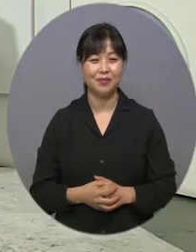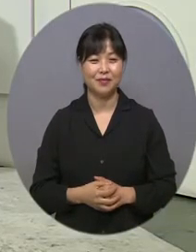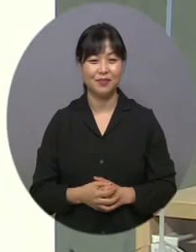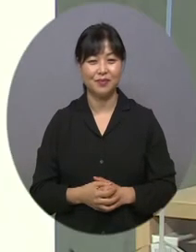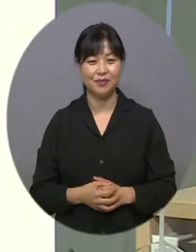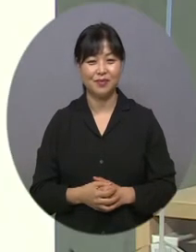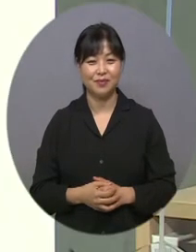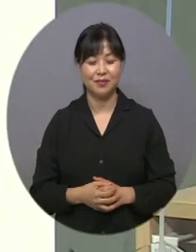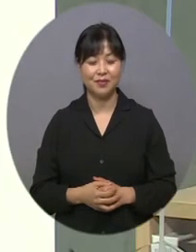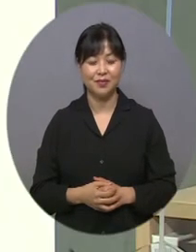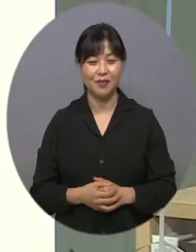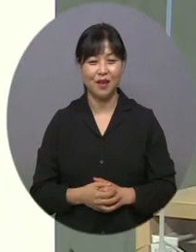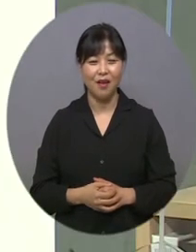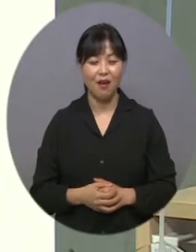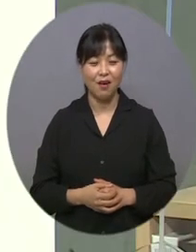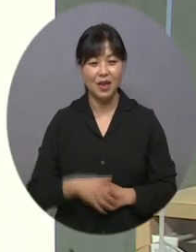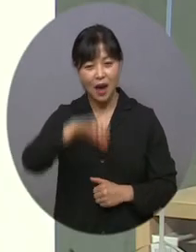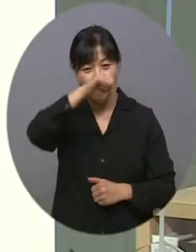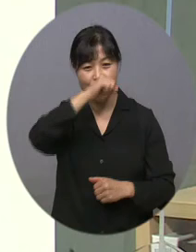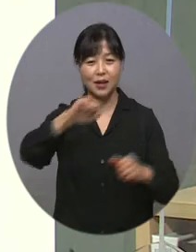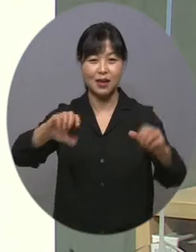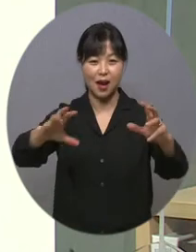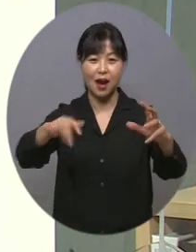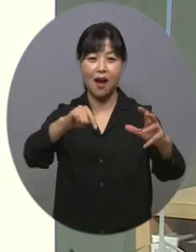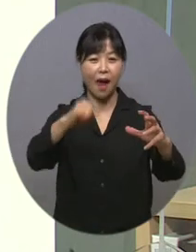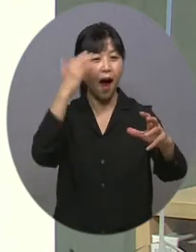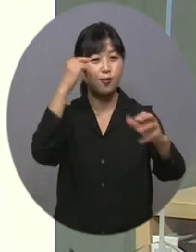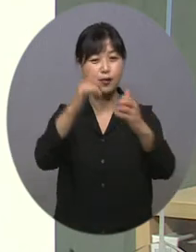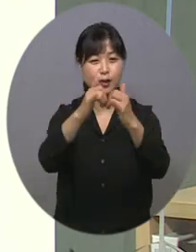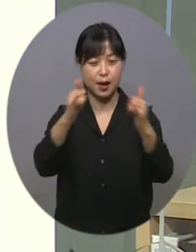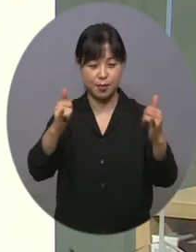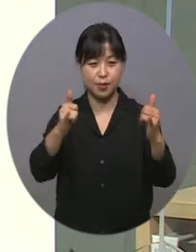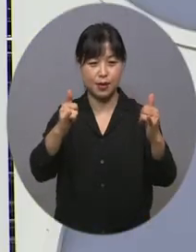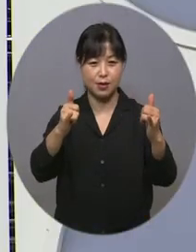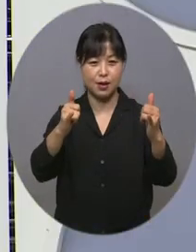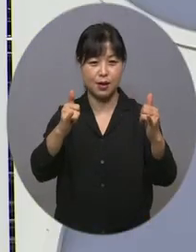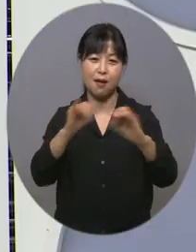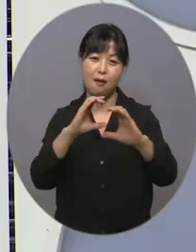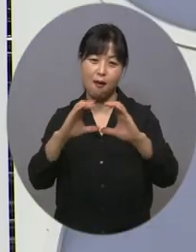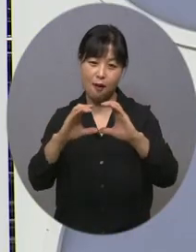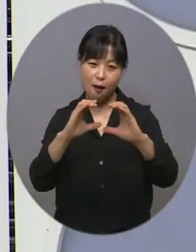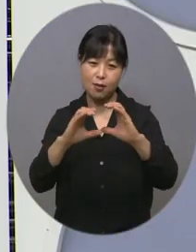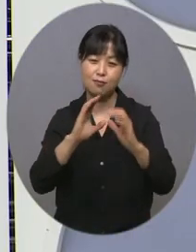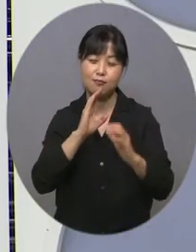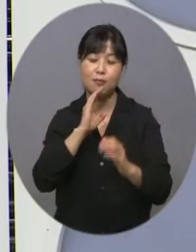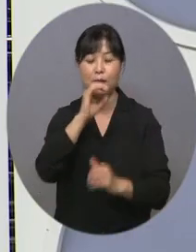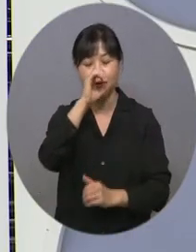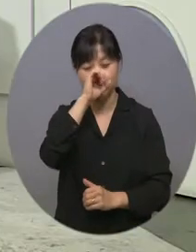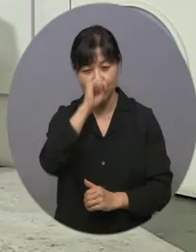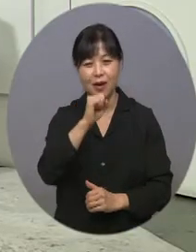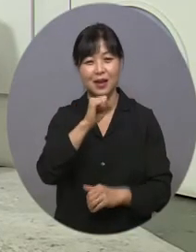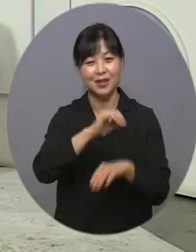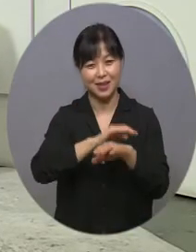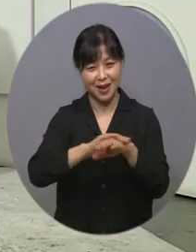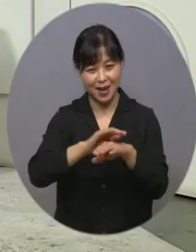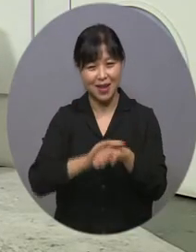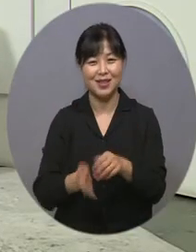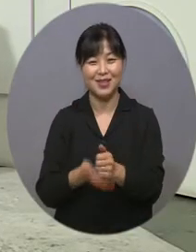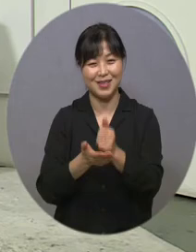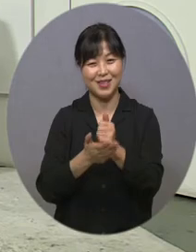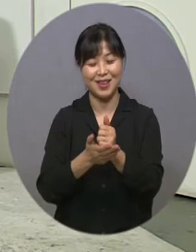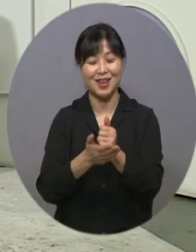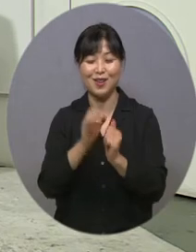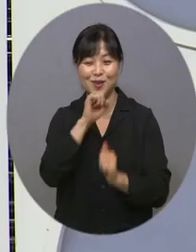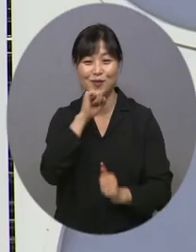예. 교민들과의 소통은 뭐 예. 대단히 좋은 상황 A 학점이네. 아, 뭐 굳이